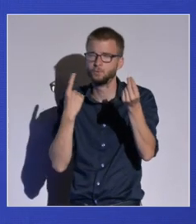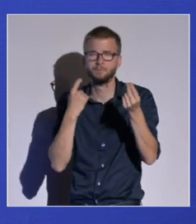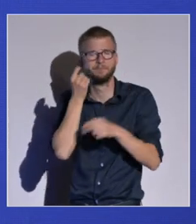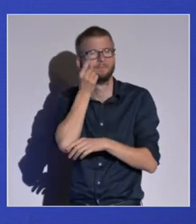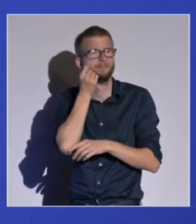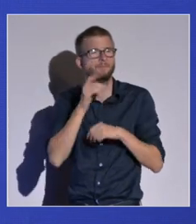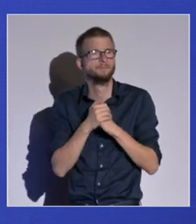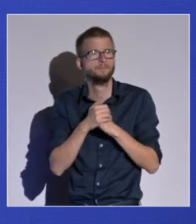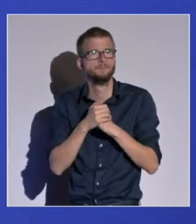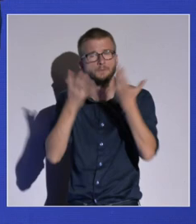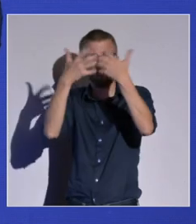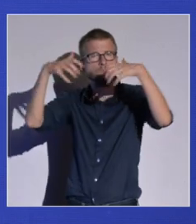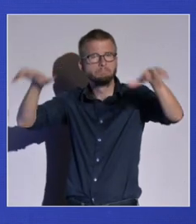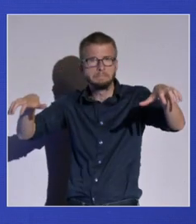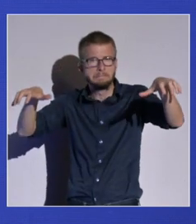pas une bipolarisation, hein.